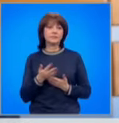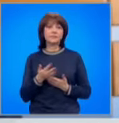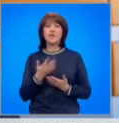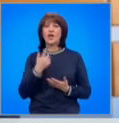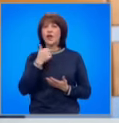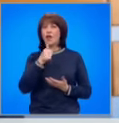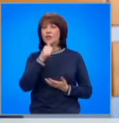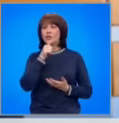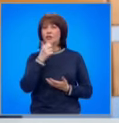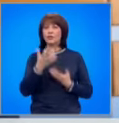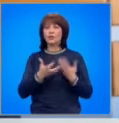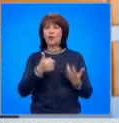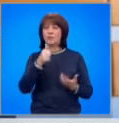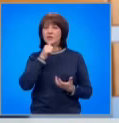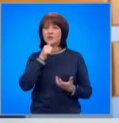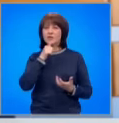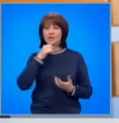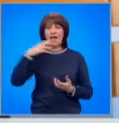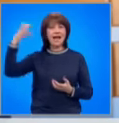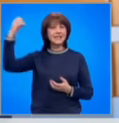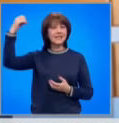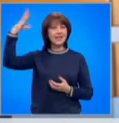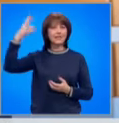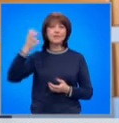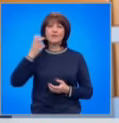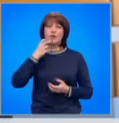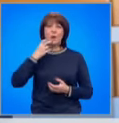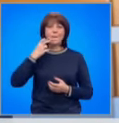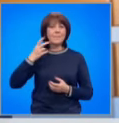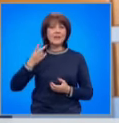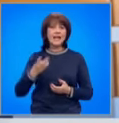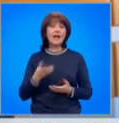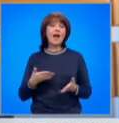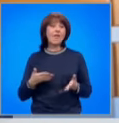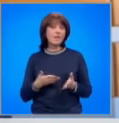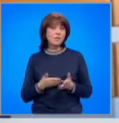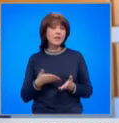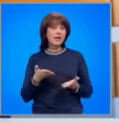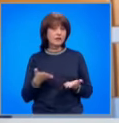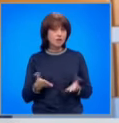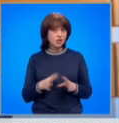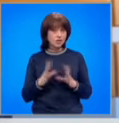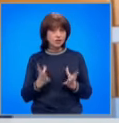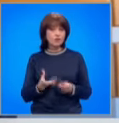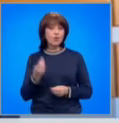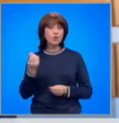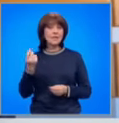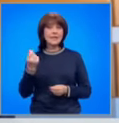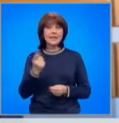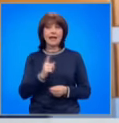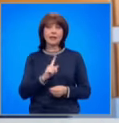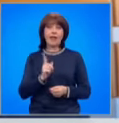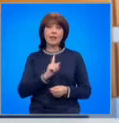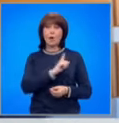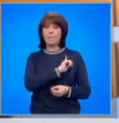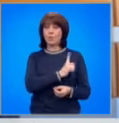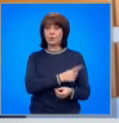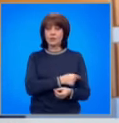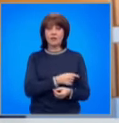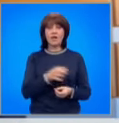топлата вода, е топла с слънчеви батерии, но въпреки всичко цената е непосилна, защото непосилна едно, че